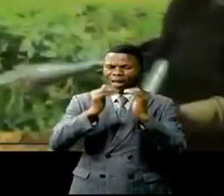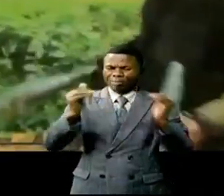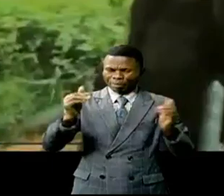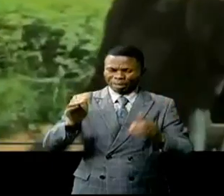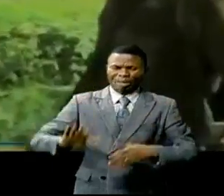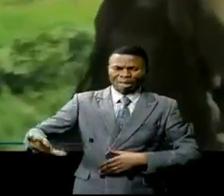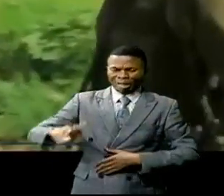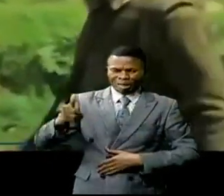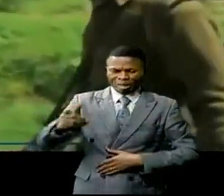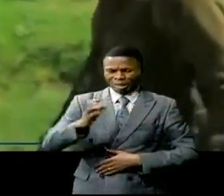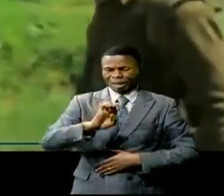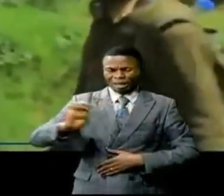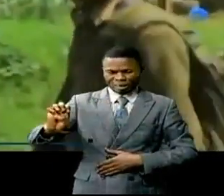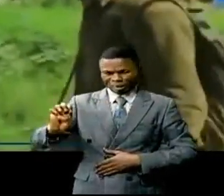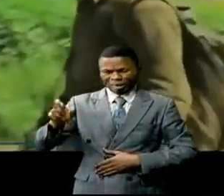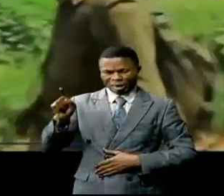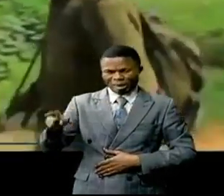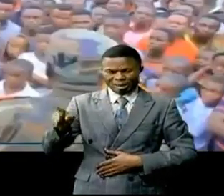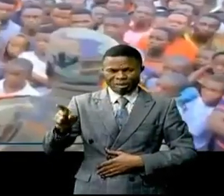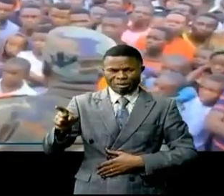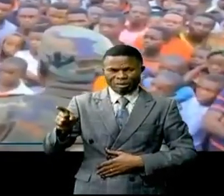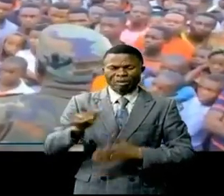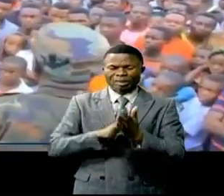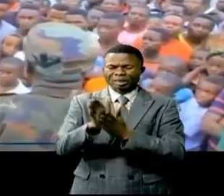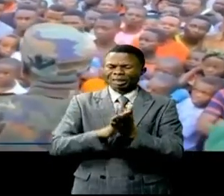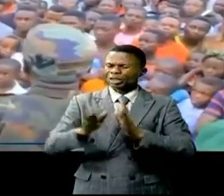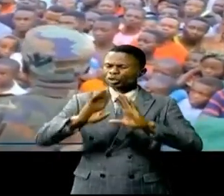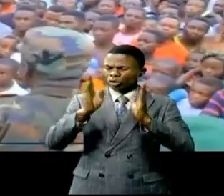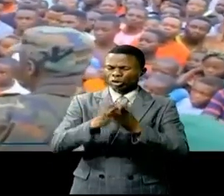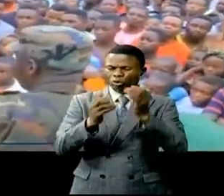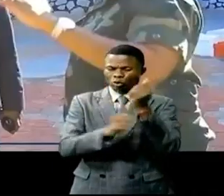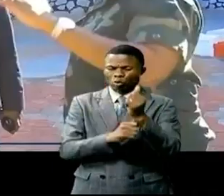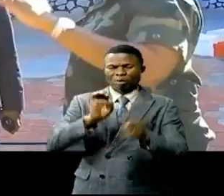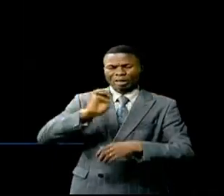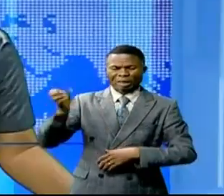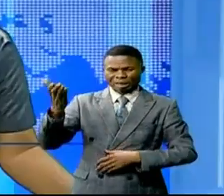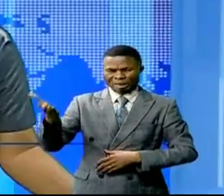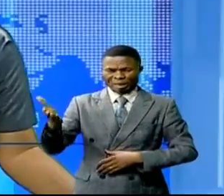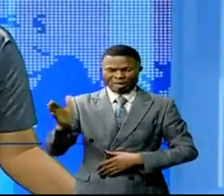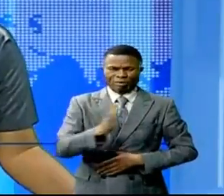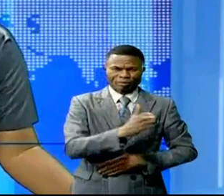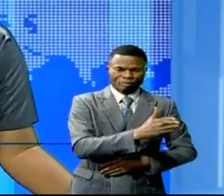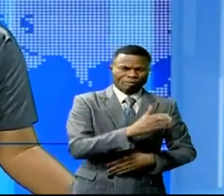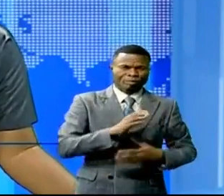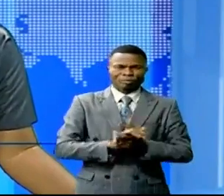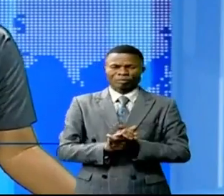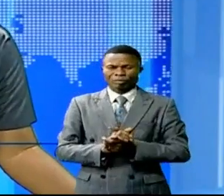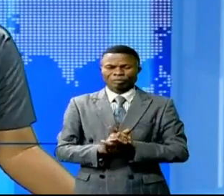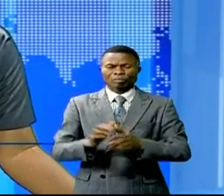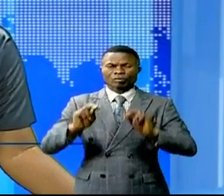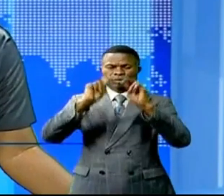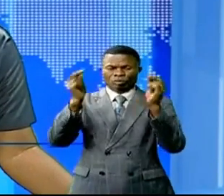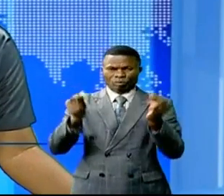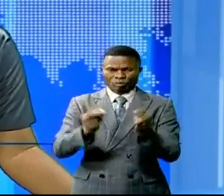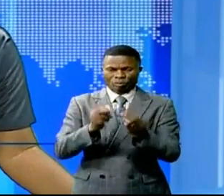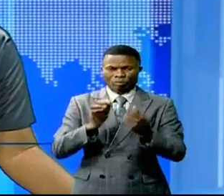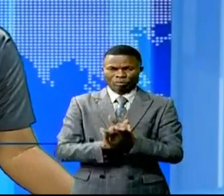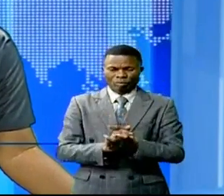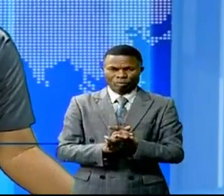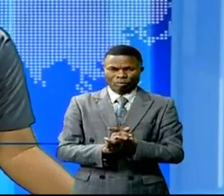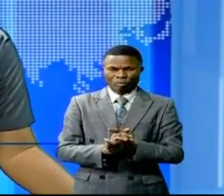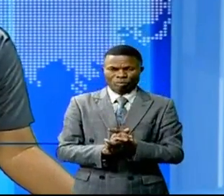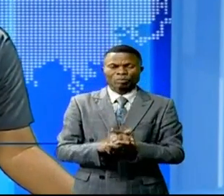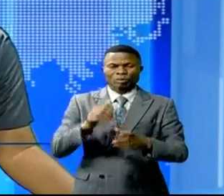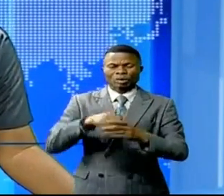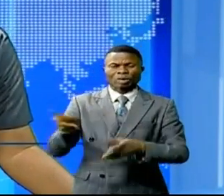l'État et le retour de la paix, souhait ardent de la population de l'Est de la RDC. Le groupement des Drisso à Aru, toujours